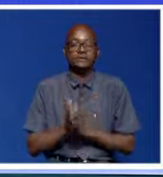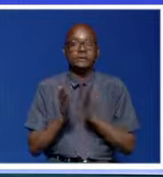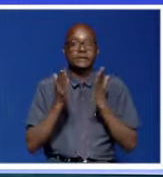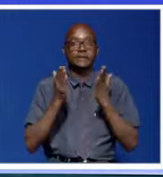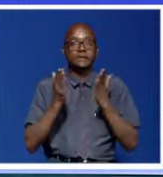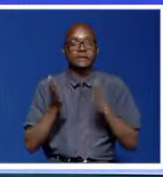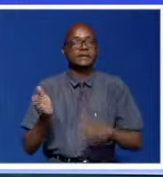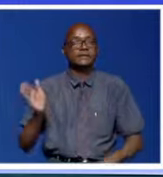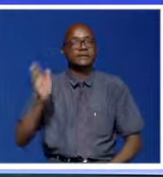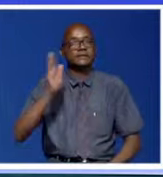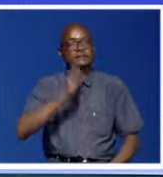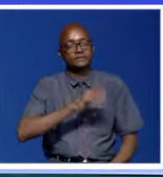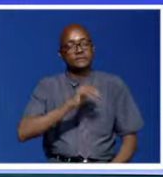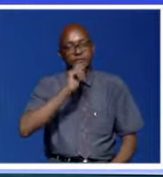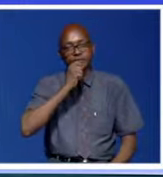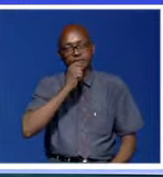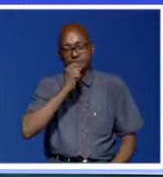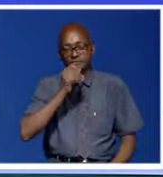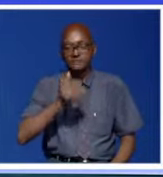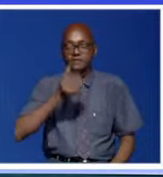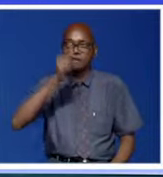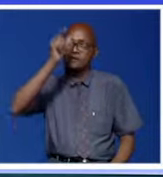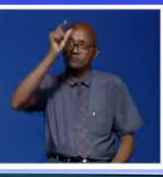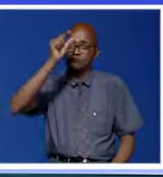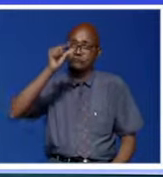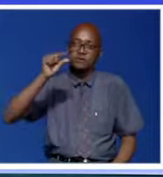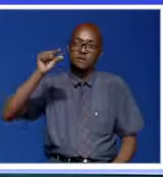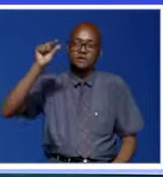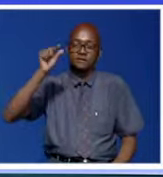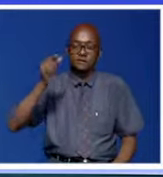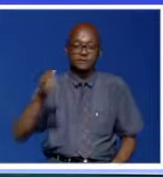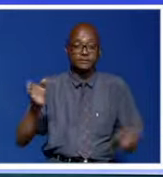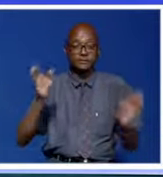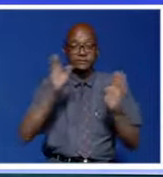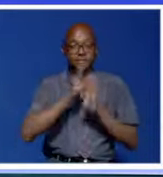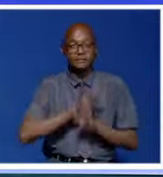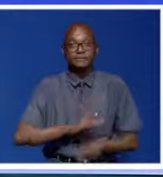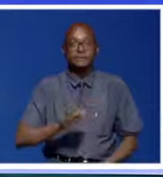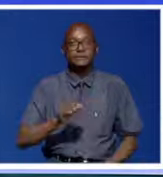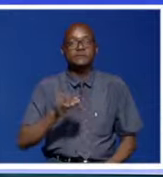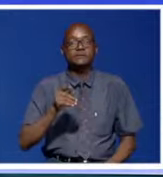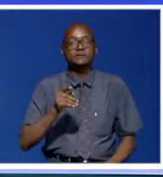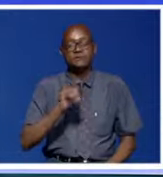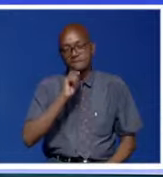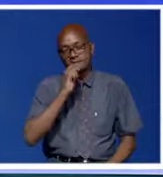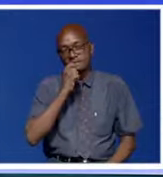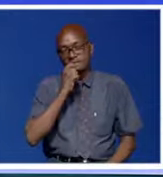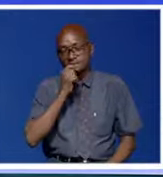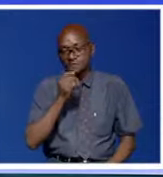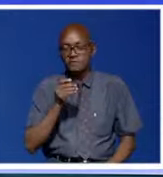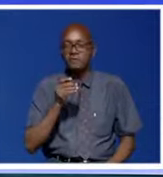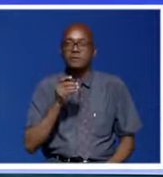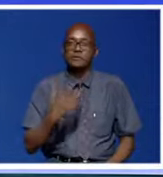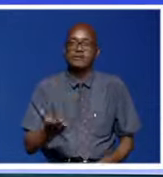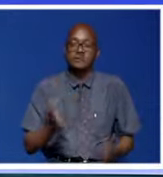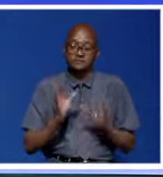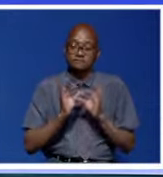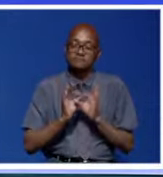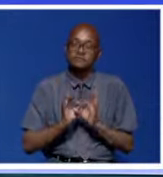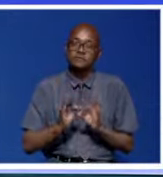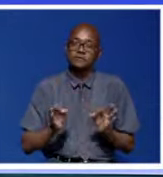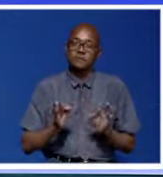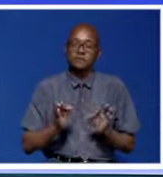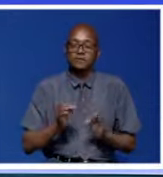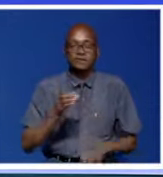Eid al-Fitri baada ya kuandama kwa mwezi na hivyo kukamilika kwa siku za mfungo wa mwezi mtukufu wa Ramadhan.